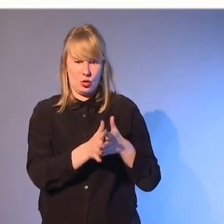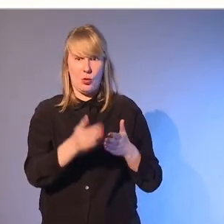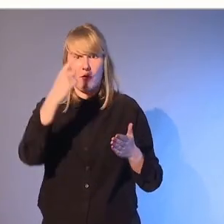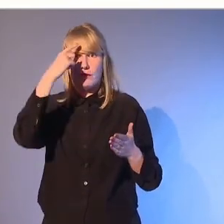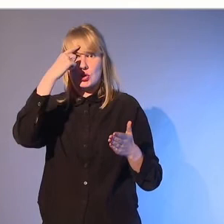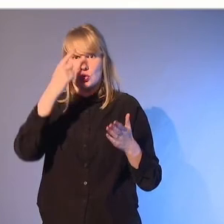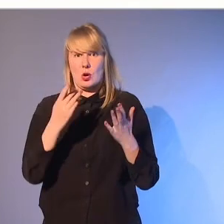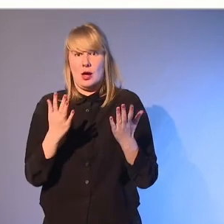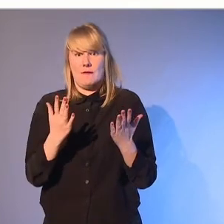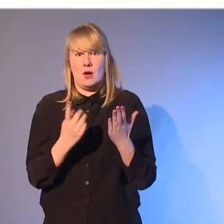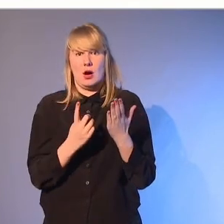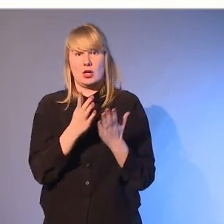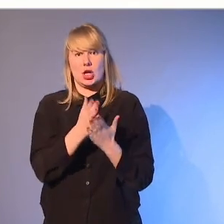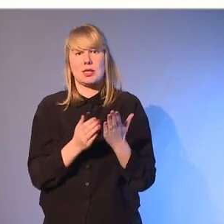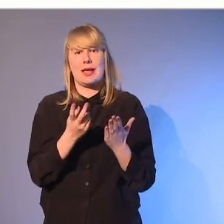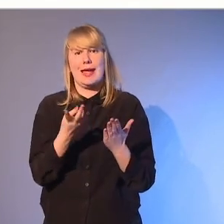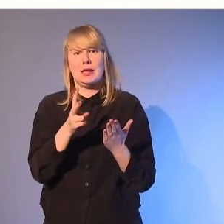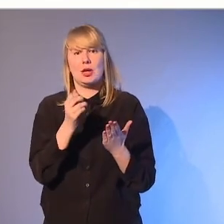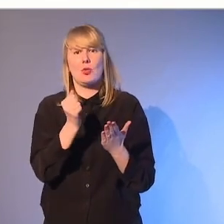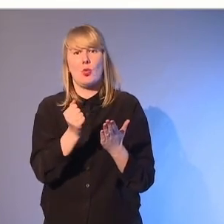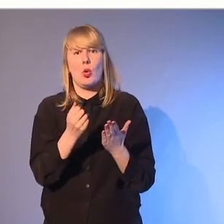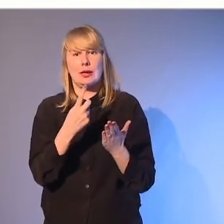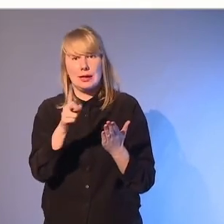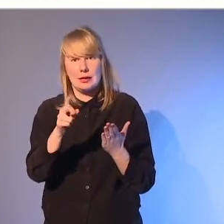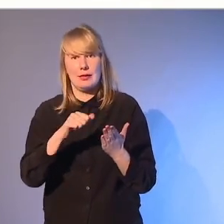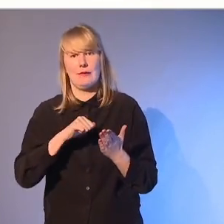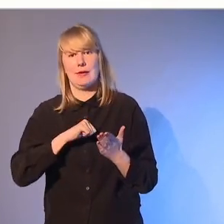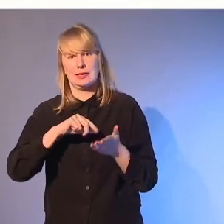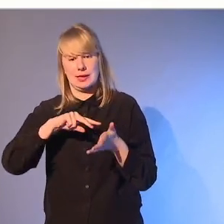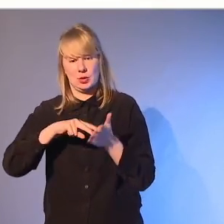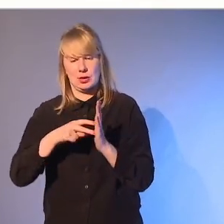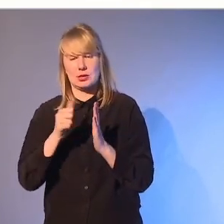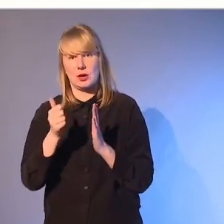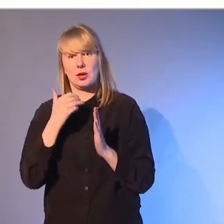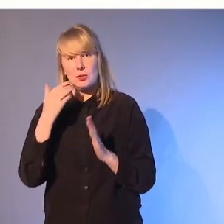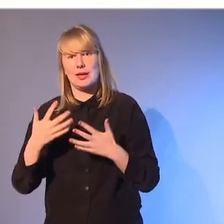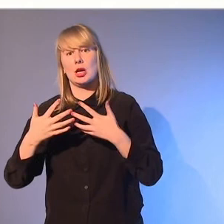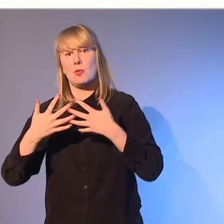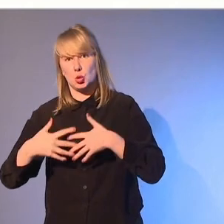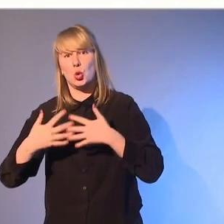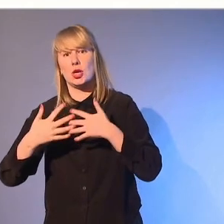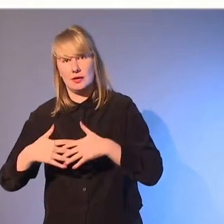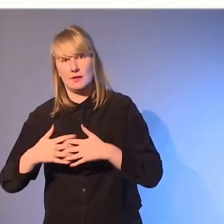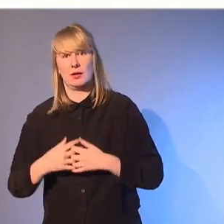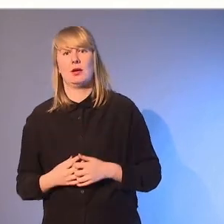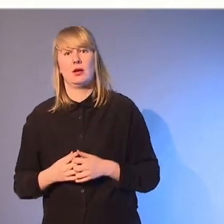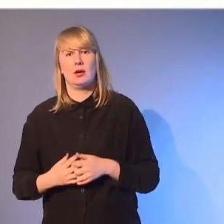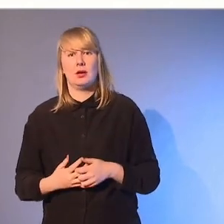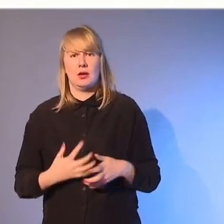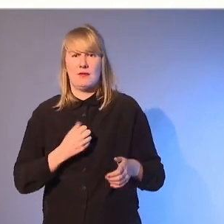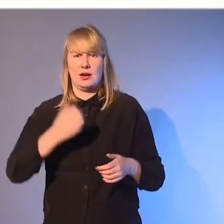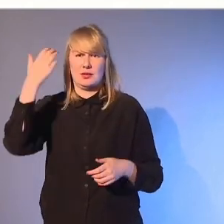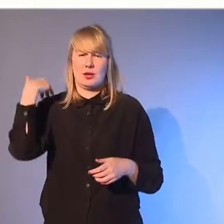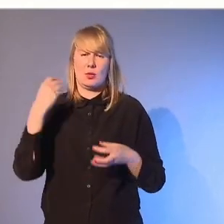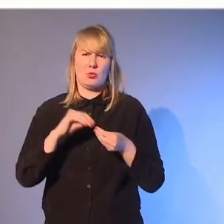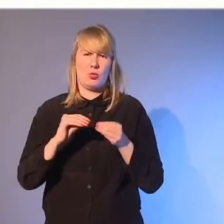de endringene som faktisk må gjøres for at teknologien skal bli produktiv. Og det har vært problem i veldig